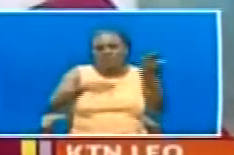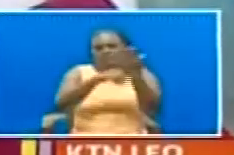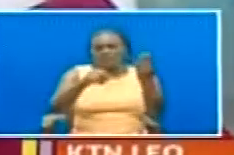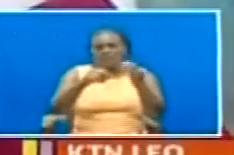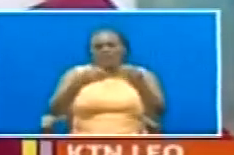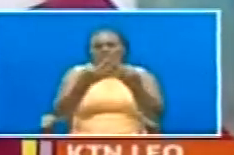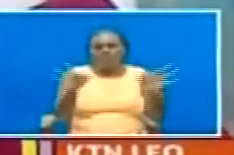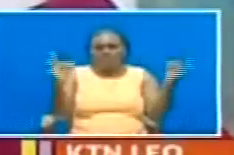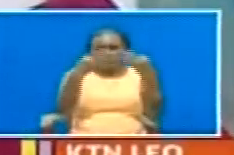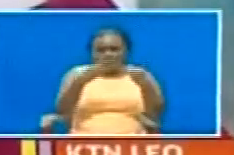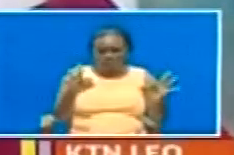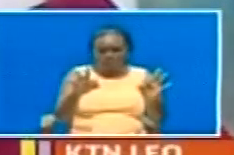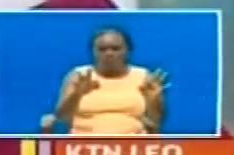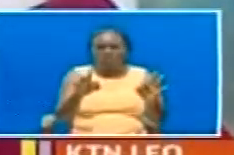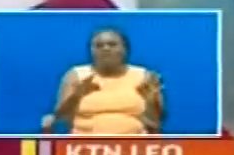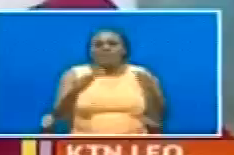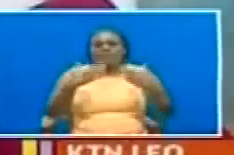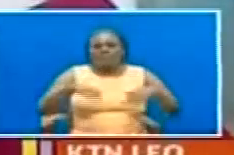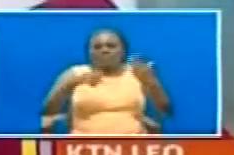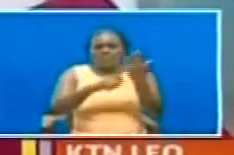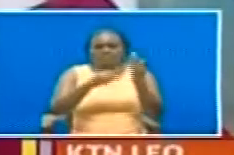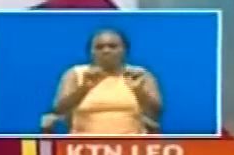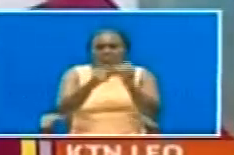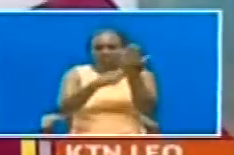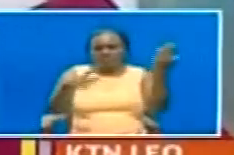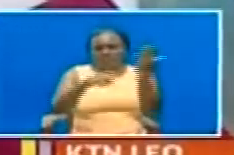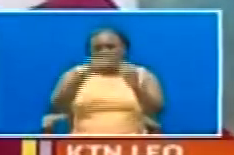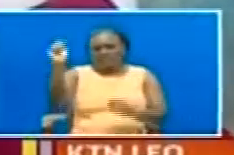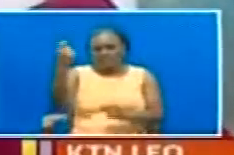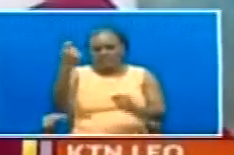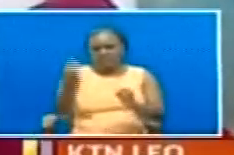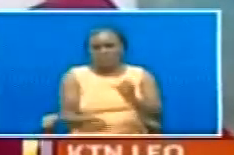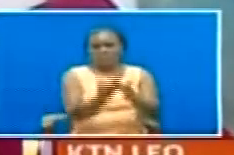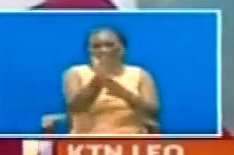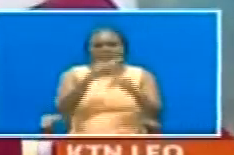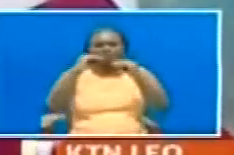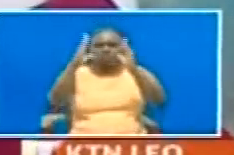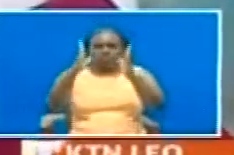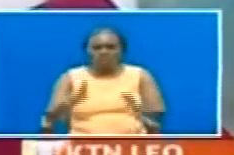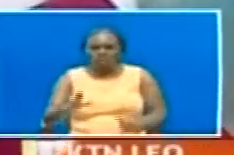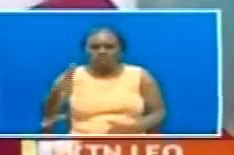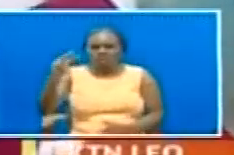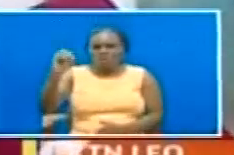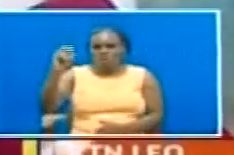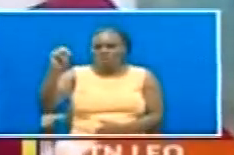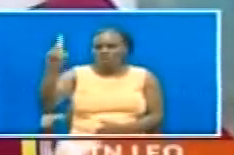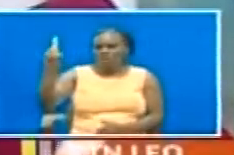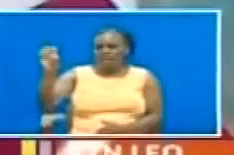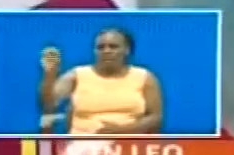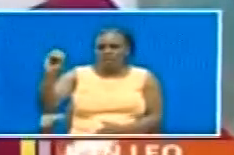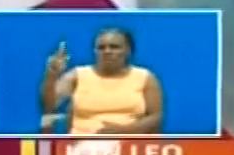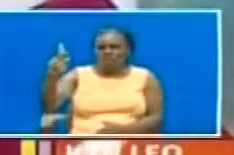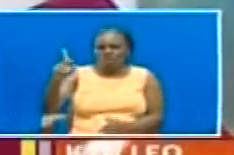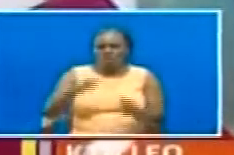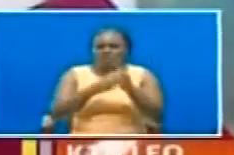uhuru, uzalendo wa viongozi na sifa za Kenya ni zile zilizotungwa na mwalimu Enock Ondego aliyeongoza kwaya